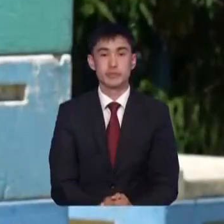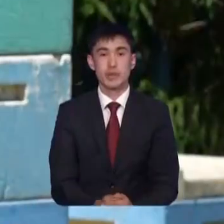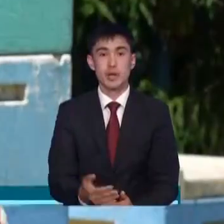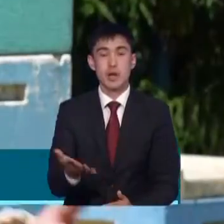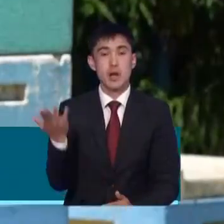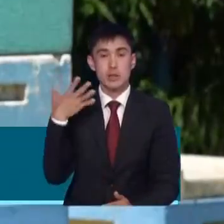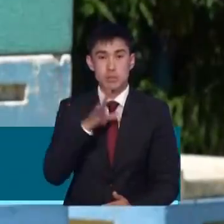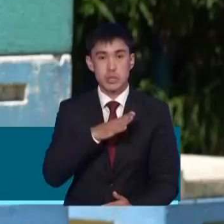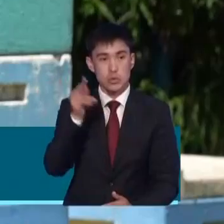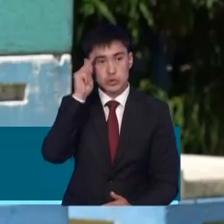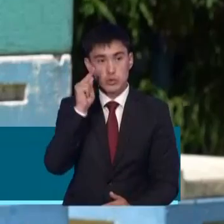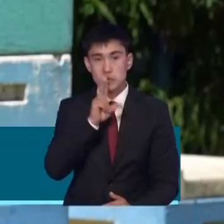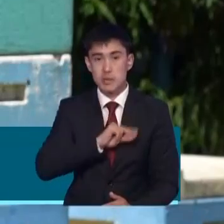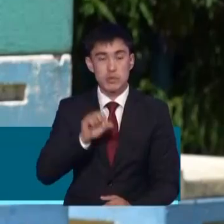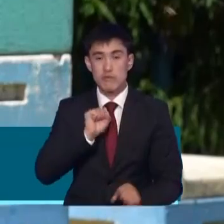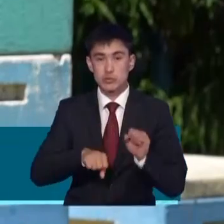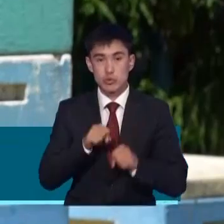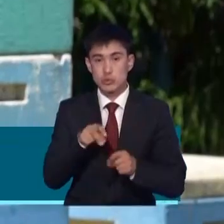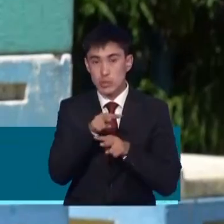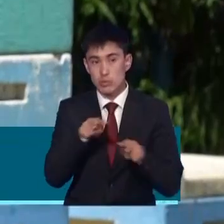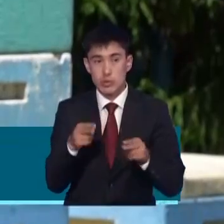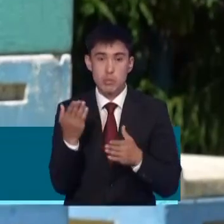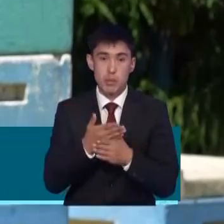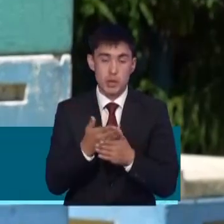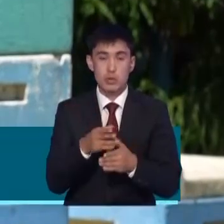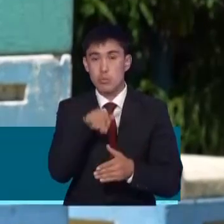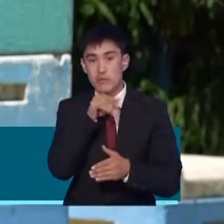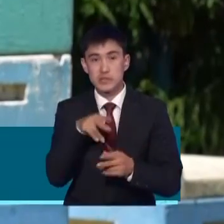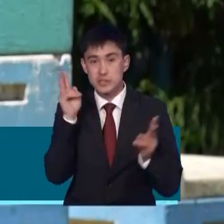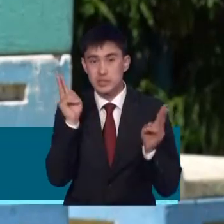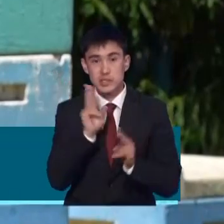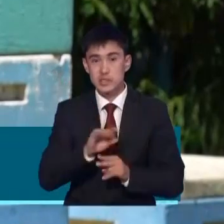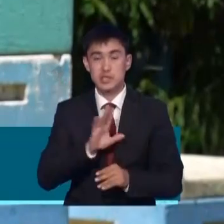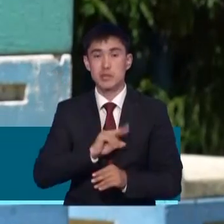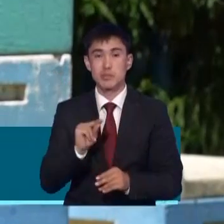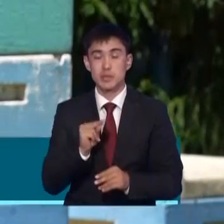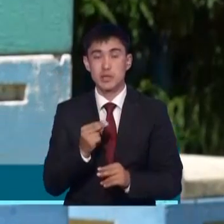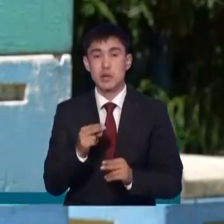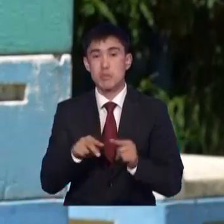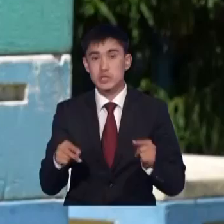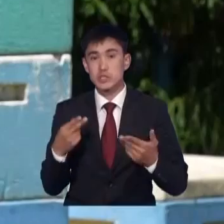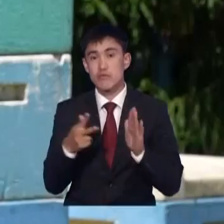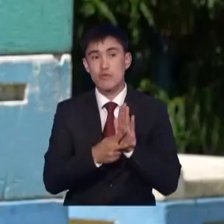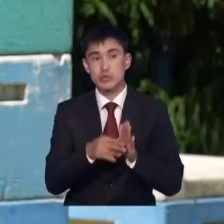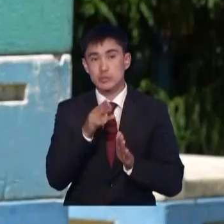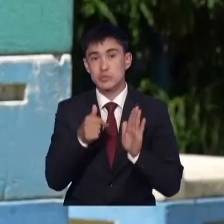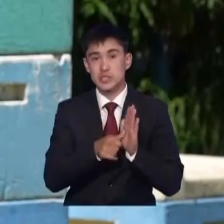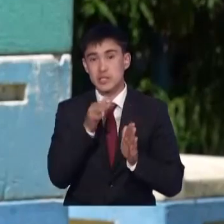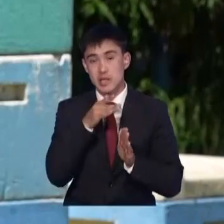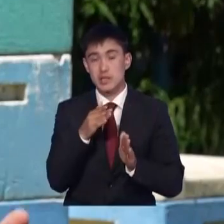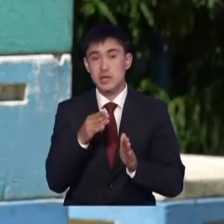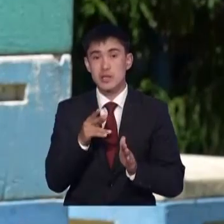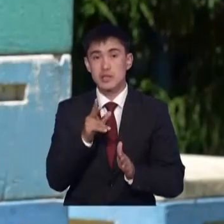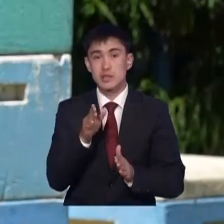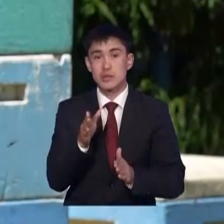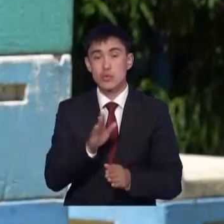учёба не было такой возможности наблюдал помогал но профессионально занимался натяни лет как не